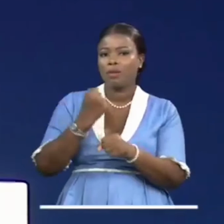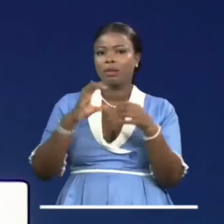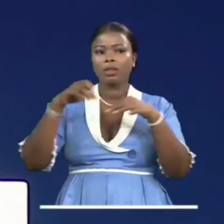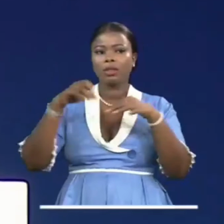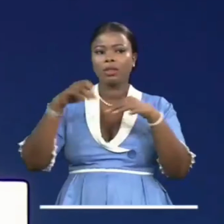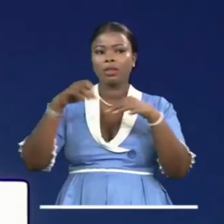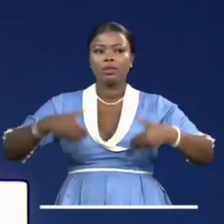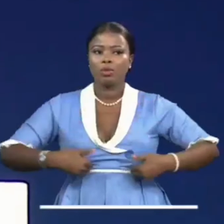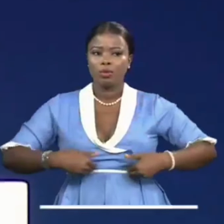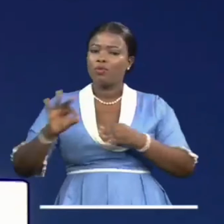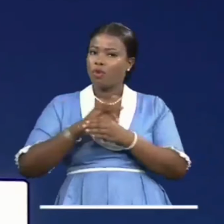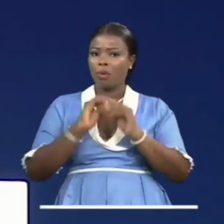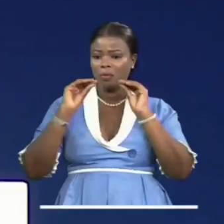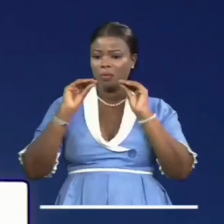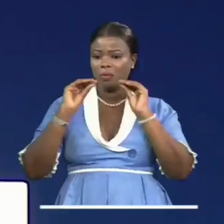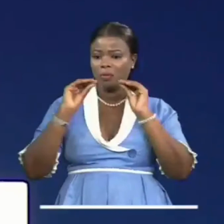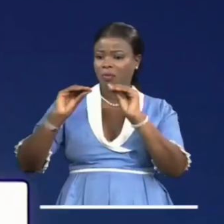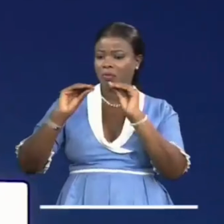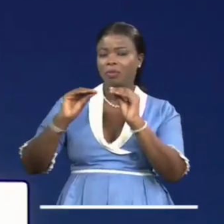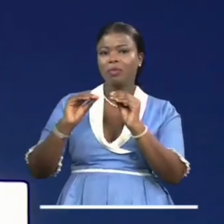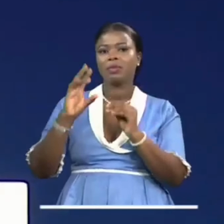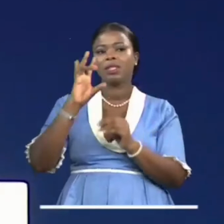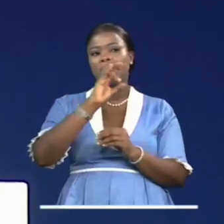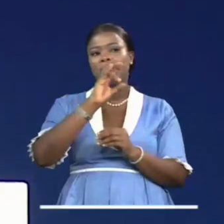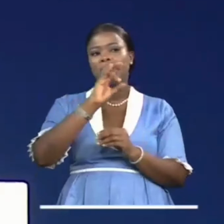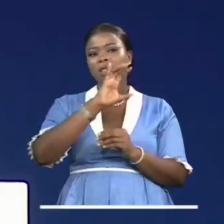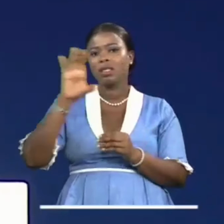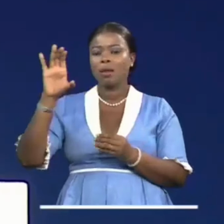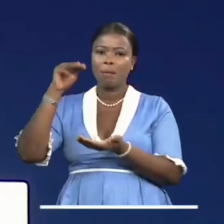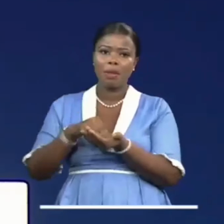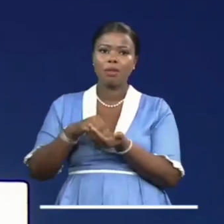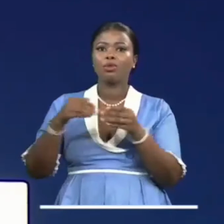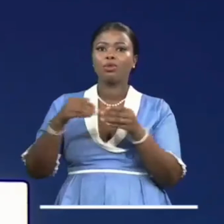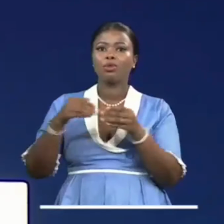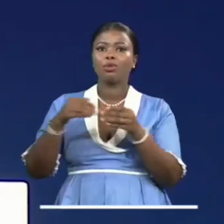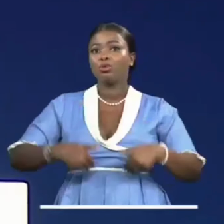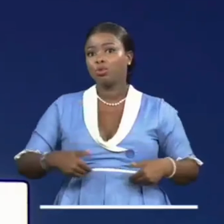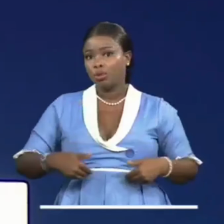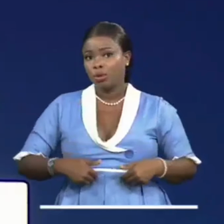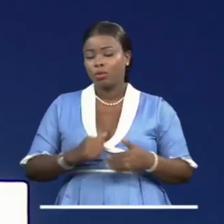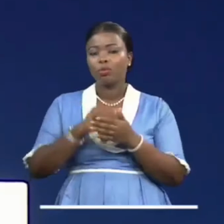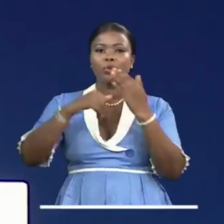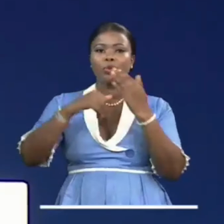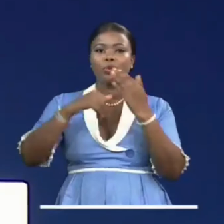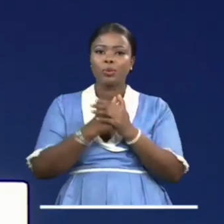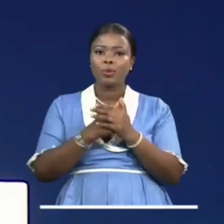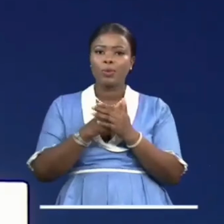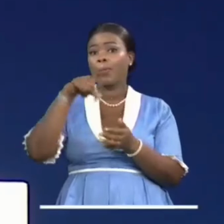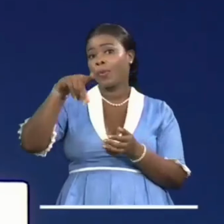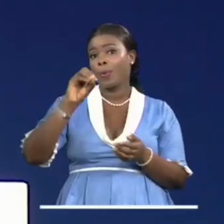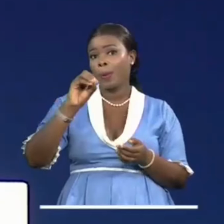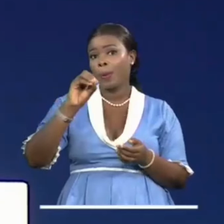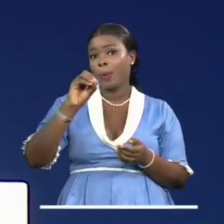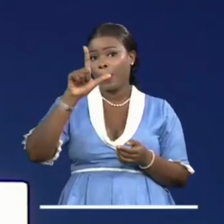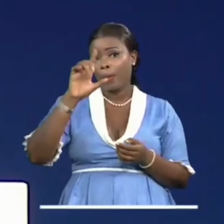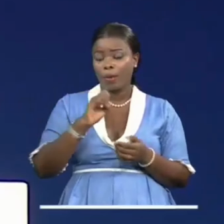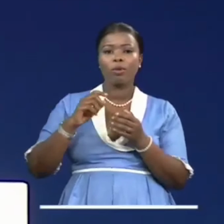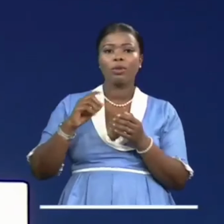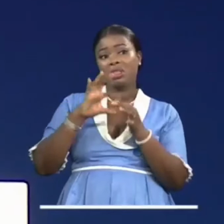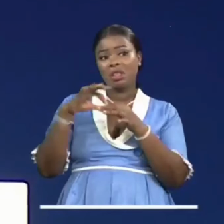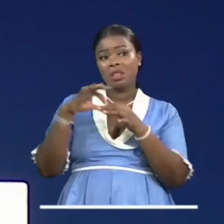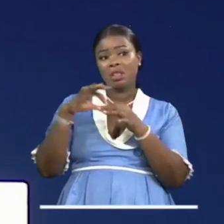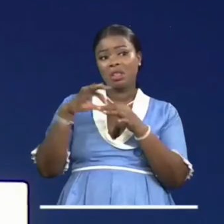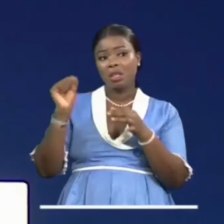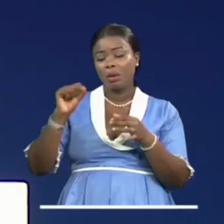jeunes à travers la mise en place de centres de formation professionnel et technique dans tous les pôles qui soient adaptés vraiment aux besoins des pôles ça